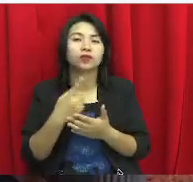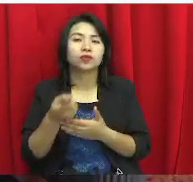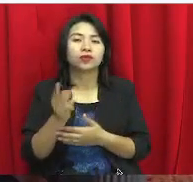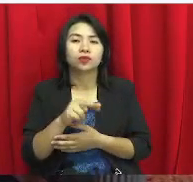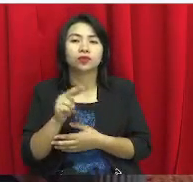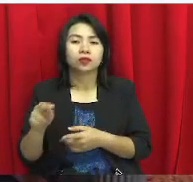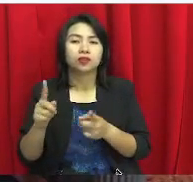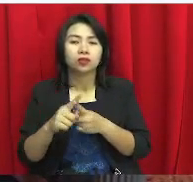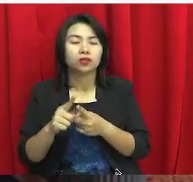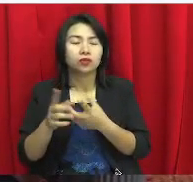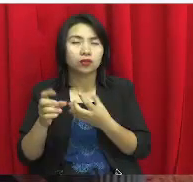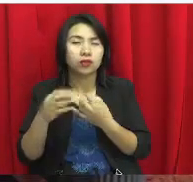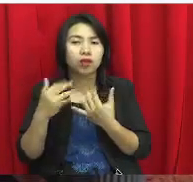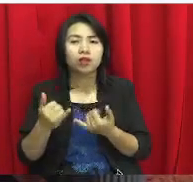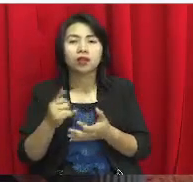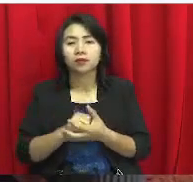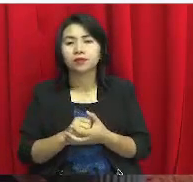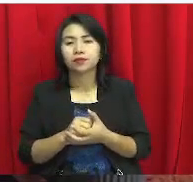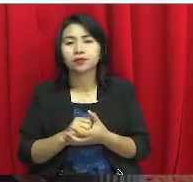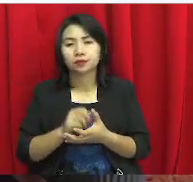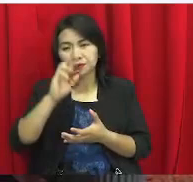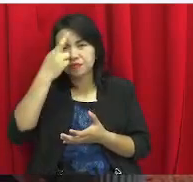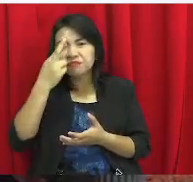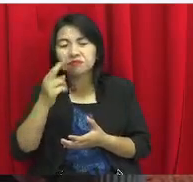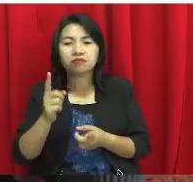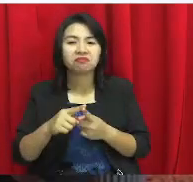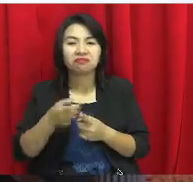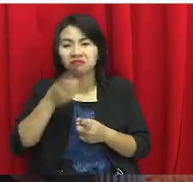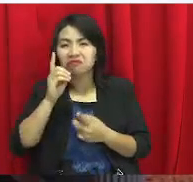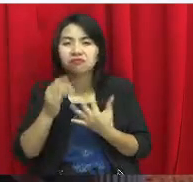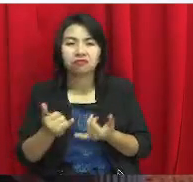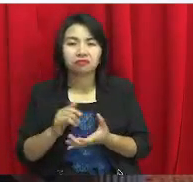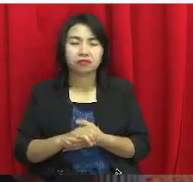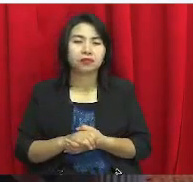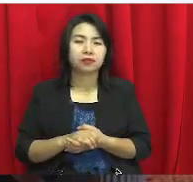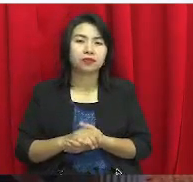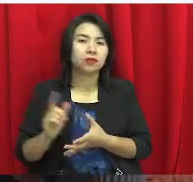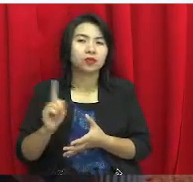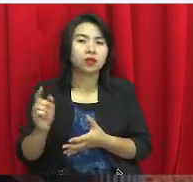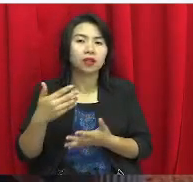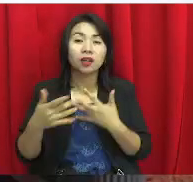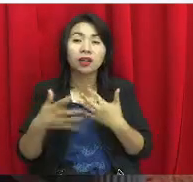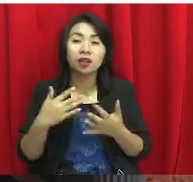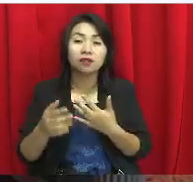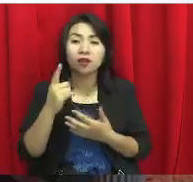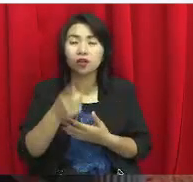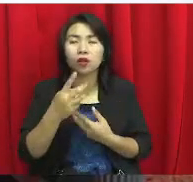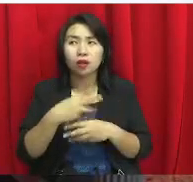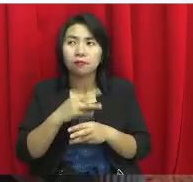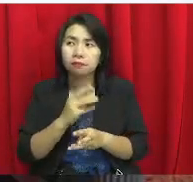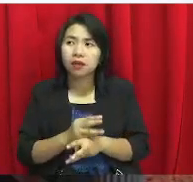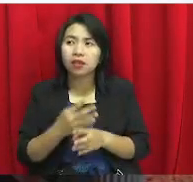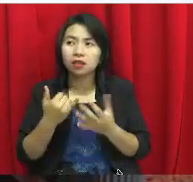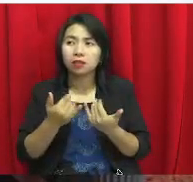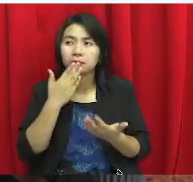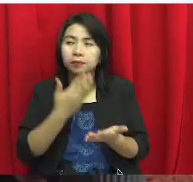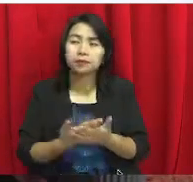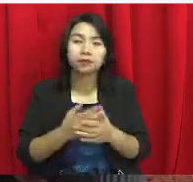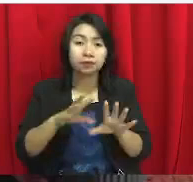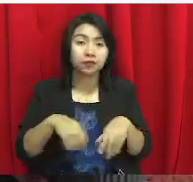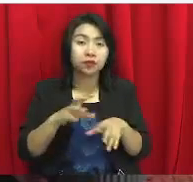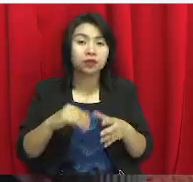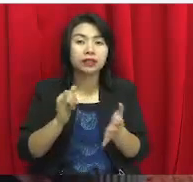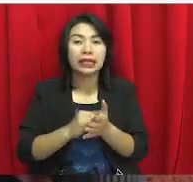works. So, ibig sabihin, lahat ng maayos na gagawin mo sa harap ng Diyos, resulta yan ng salita ng